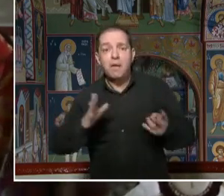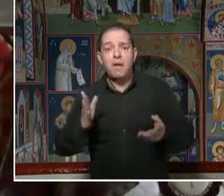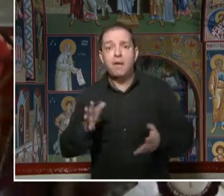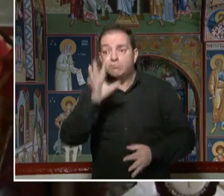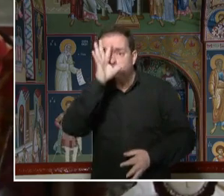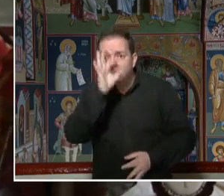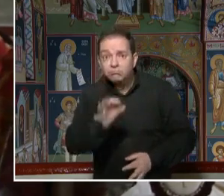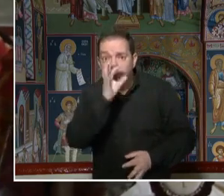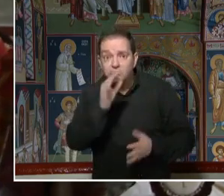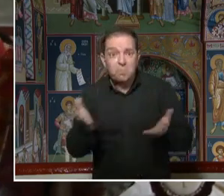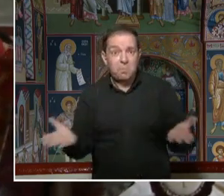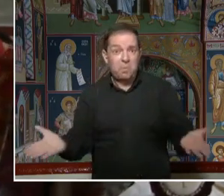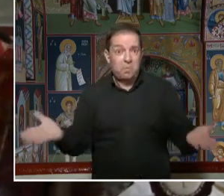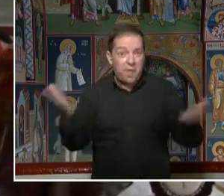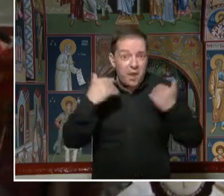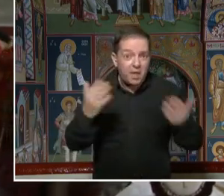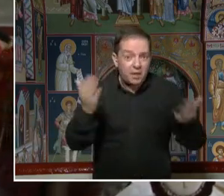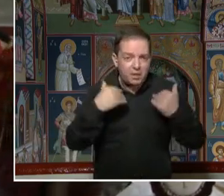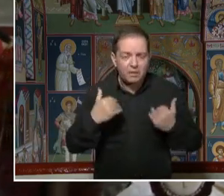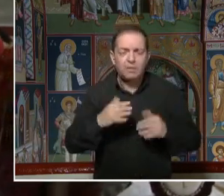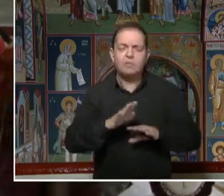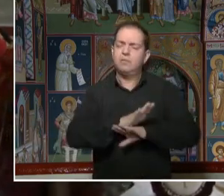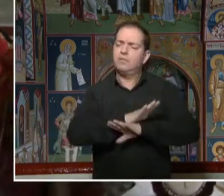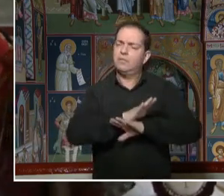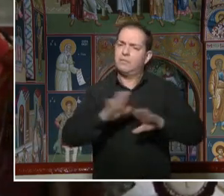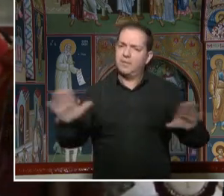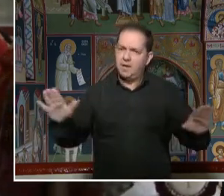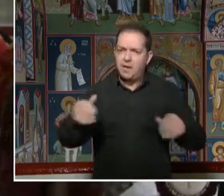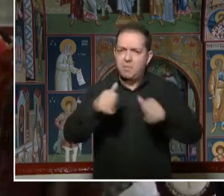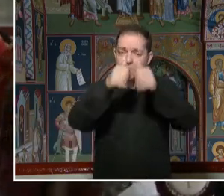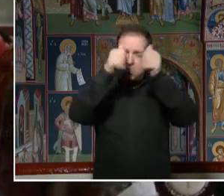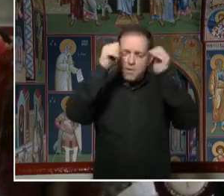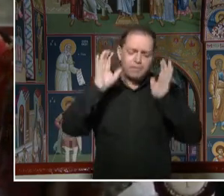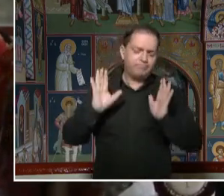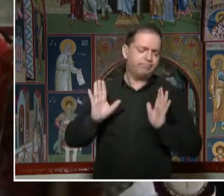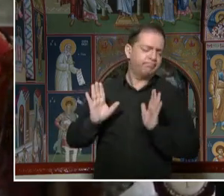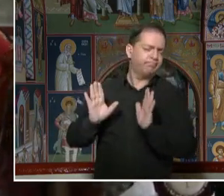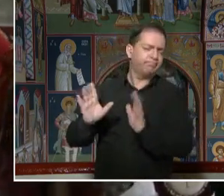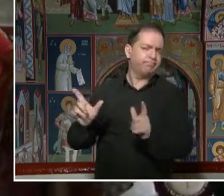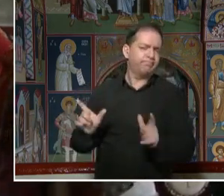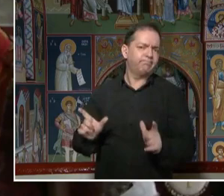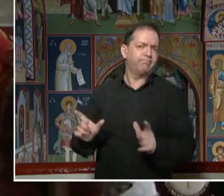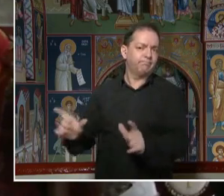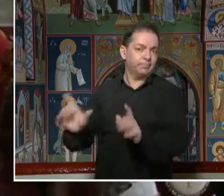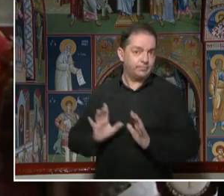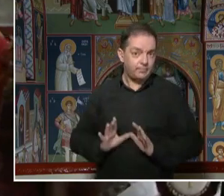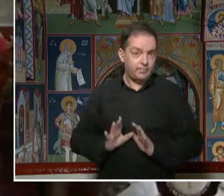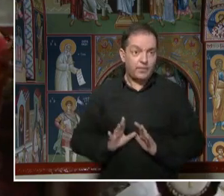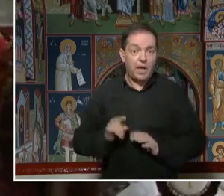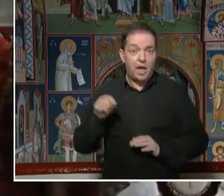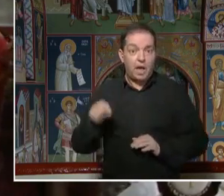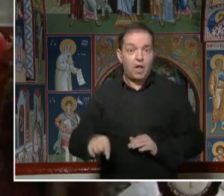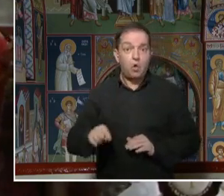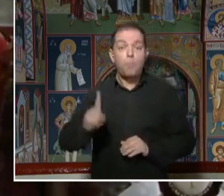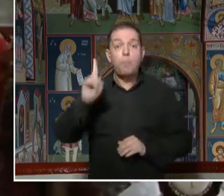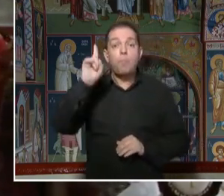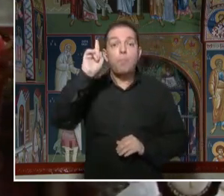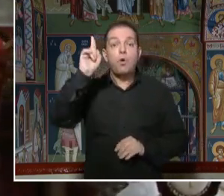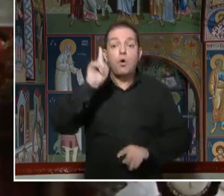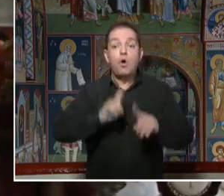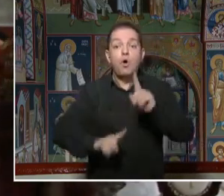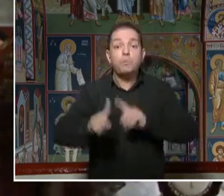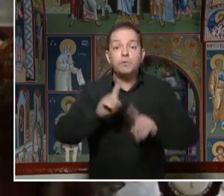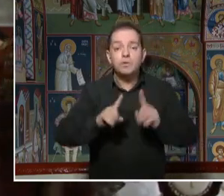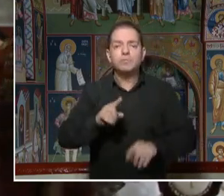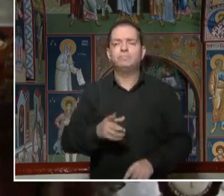έχει θέση σε τούτη τη διαδικασία. Εδώ χωράει η ταπεινή